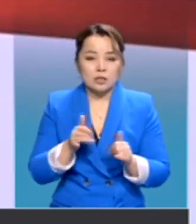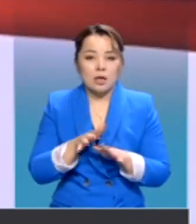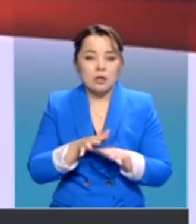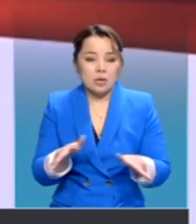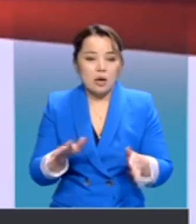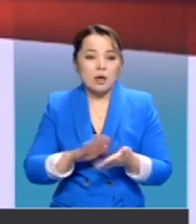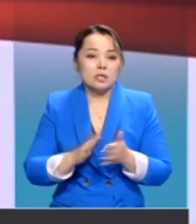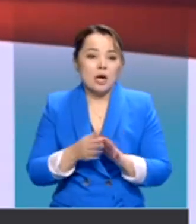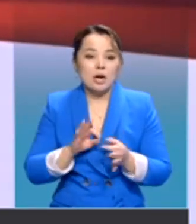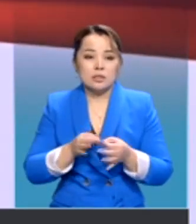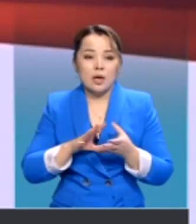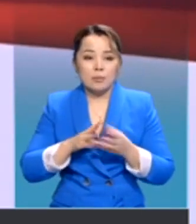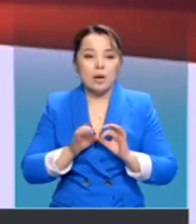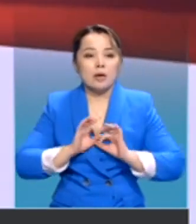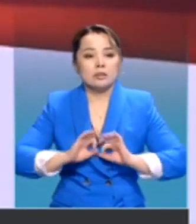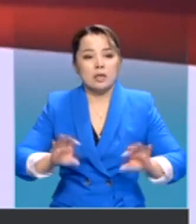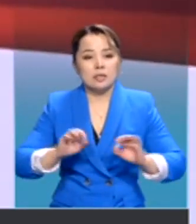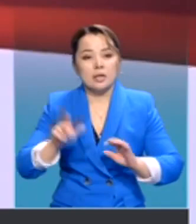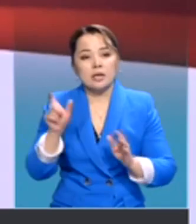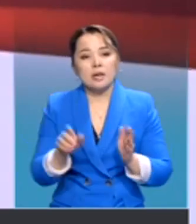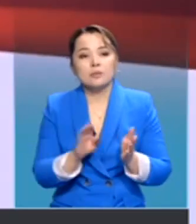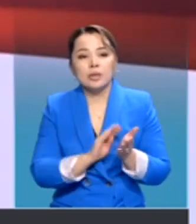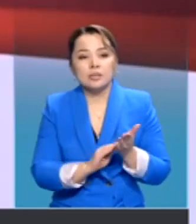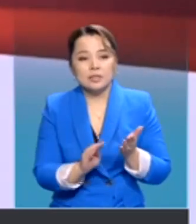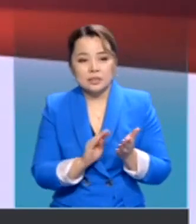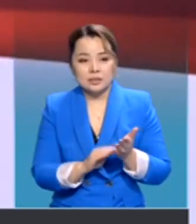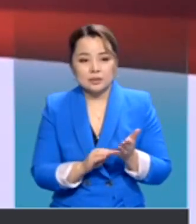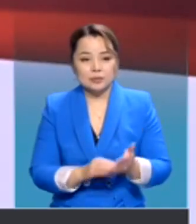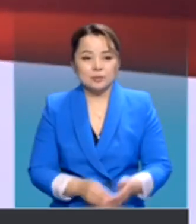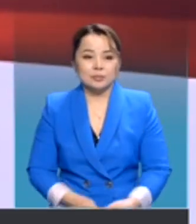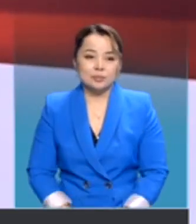бүгінгі ахуалын әріптесім Болат Аманбаев білді.